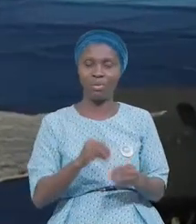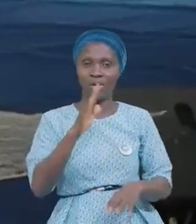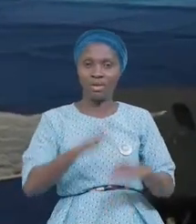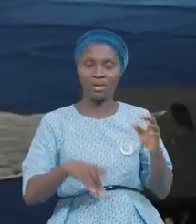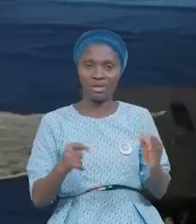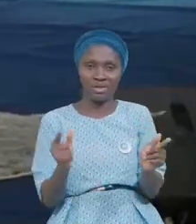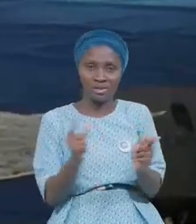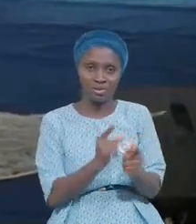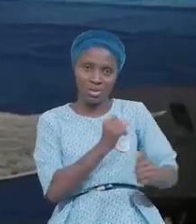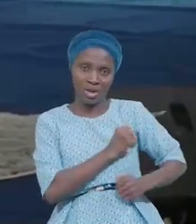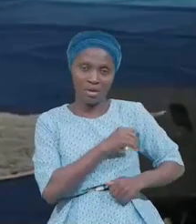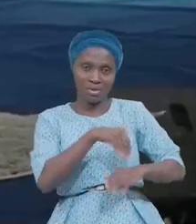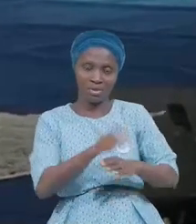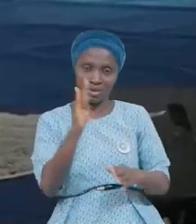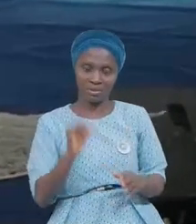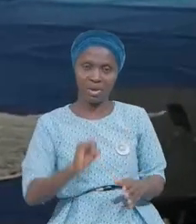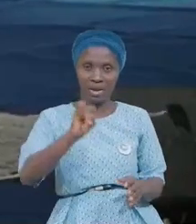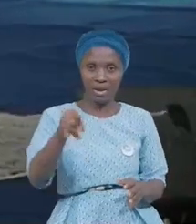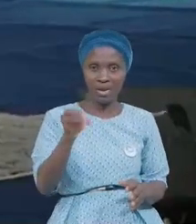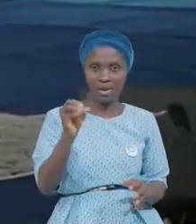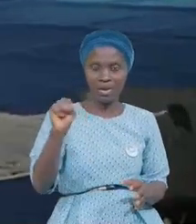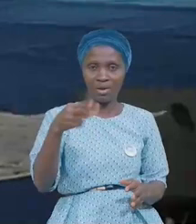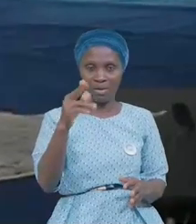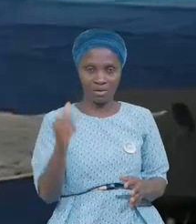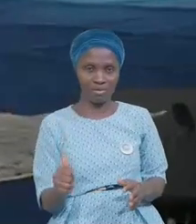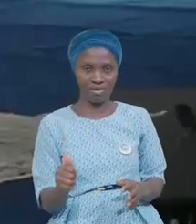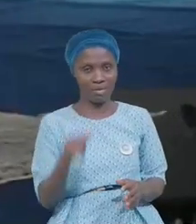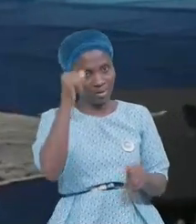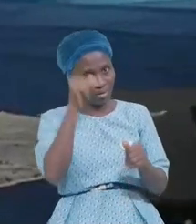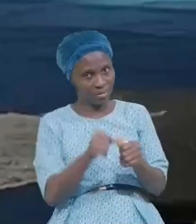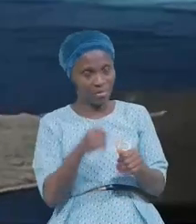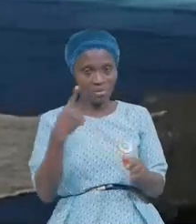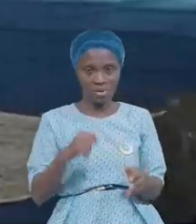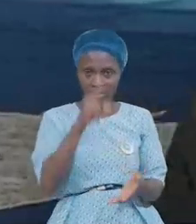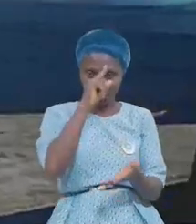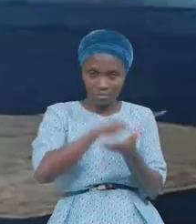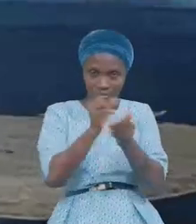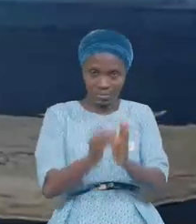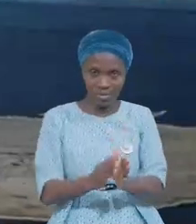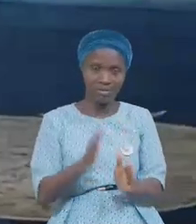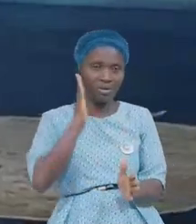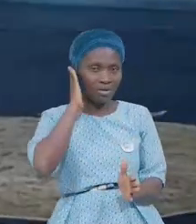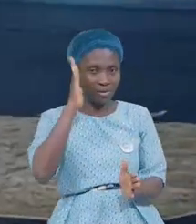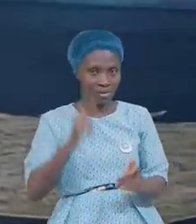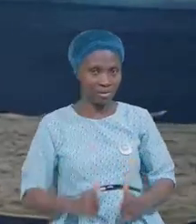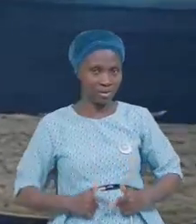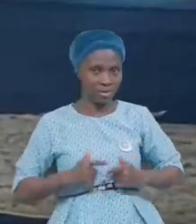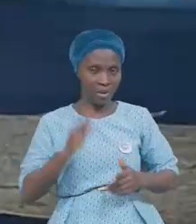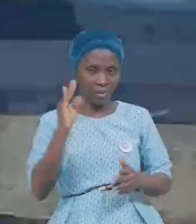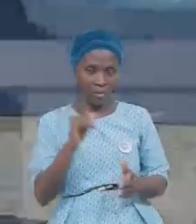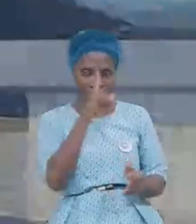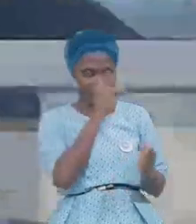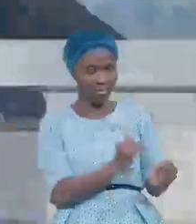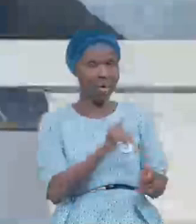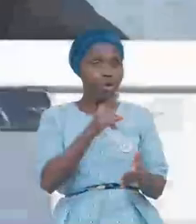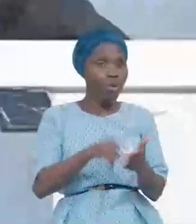envoyée avec Josué. Mais le juste vivra par la foi. Ce que je vais relever ici, ce n'est pas seulement au moment